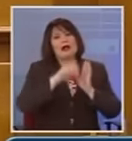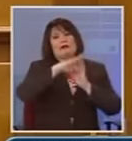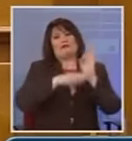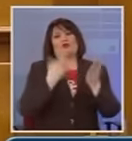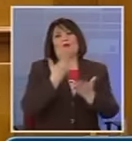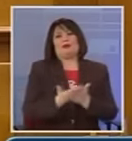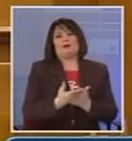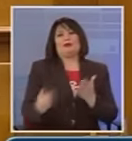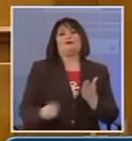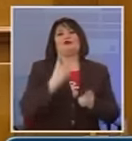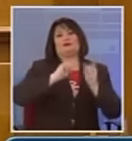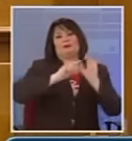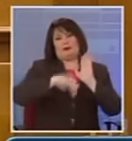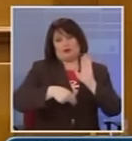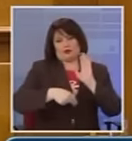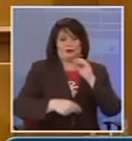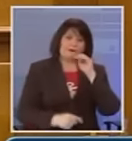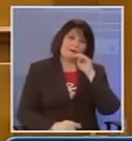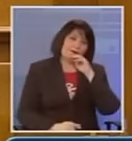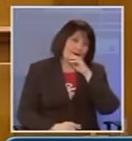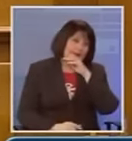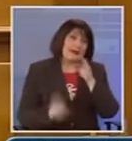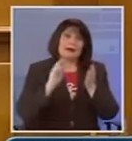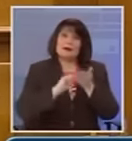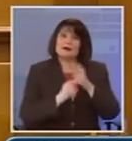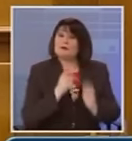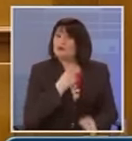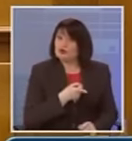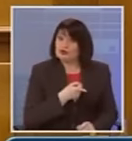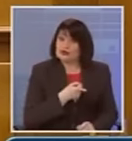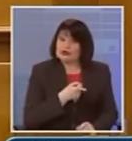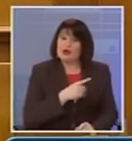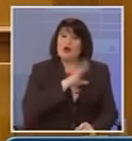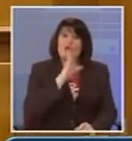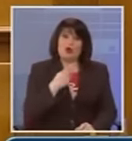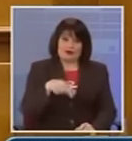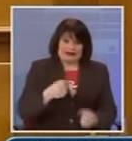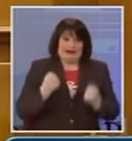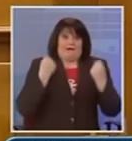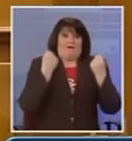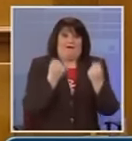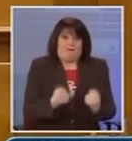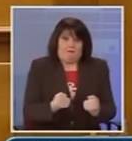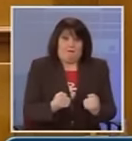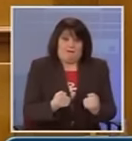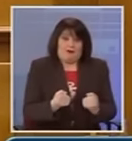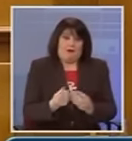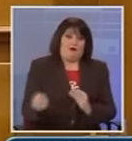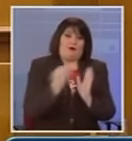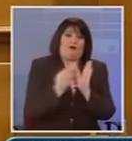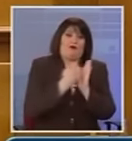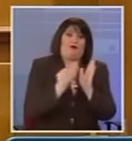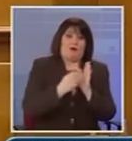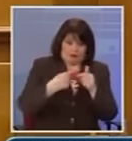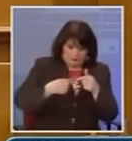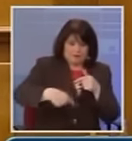και για το καινούριο μνημόνιο. Γιατί προσέξτε, ό,τι φορτώσετε φέτος στο λογαριασμό θα το βρείτε